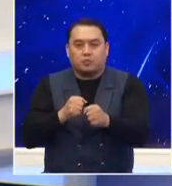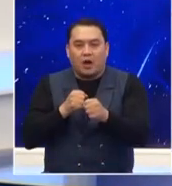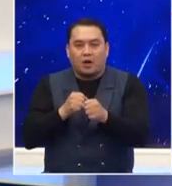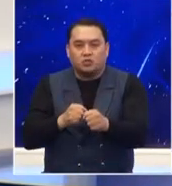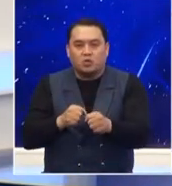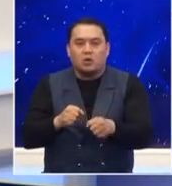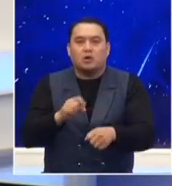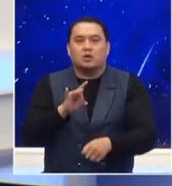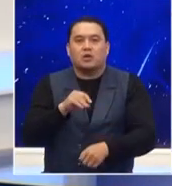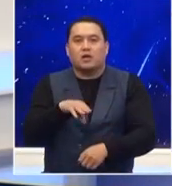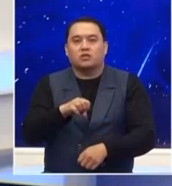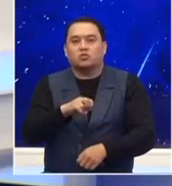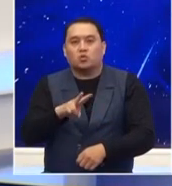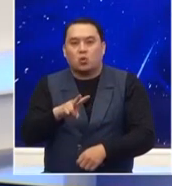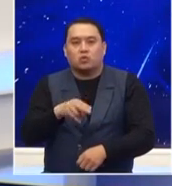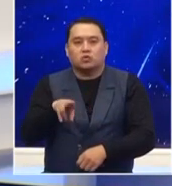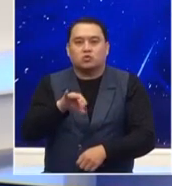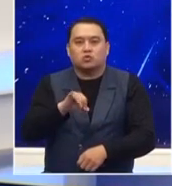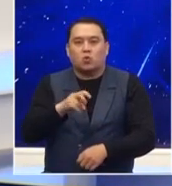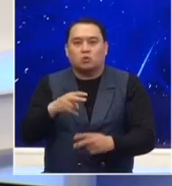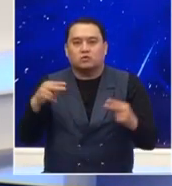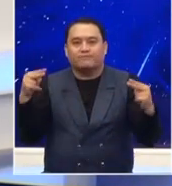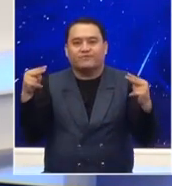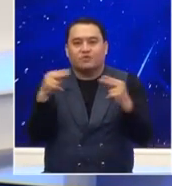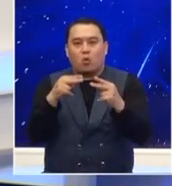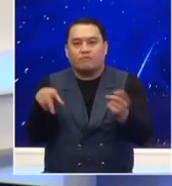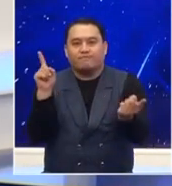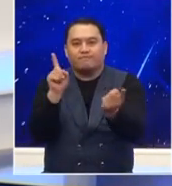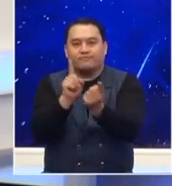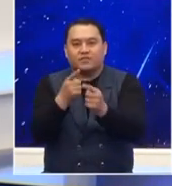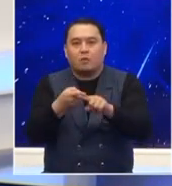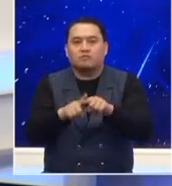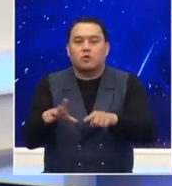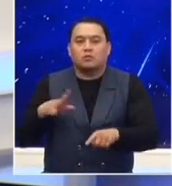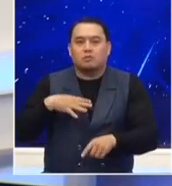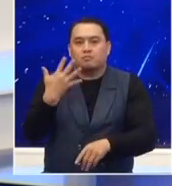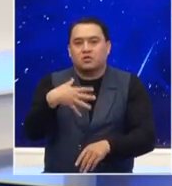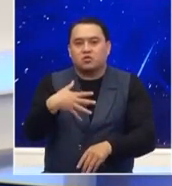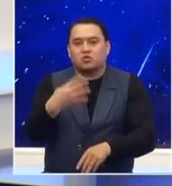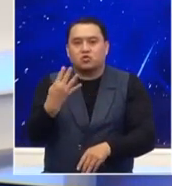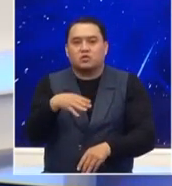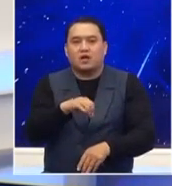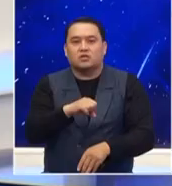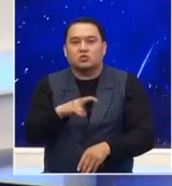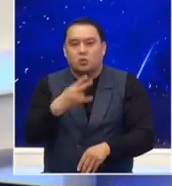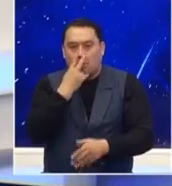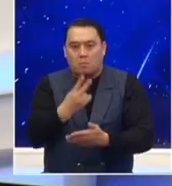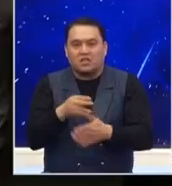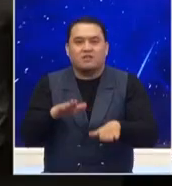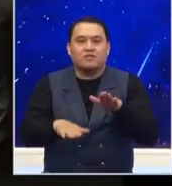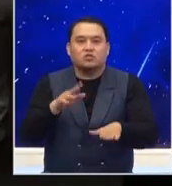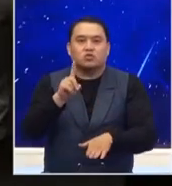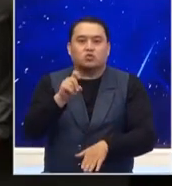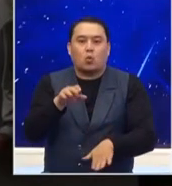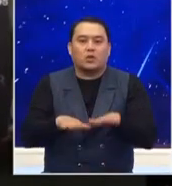прошли процедуру взвешивания и провели дуэль взглядов перед выставочным поединком. 54-летний Тайсон показал на весах почти